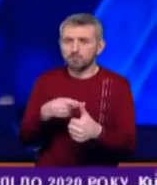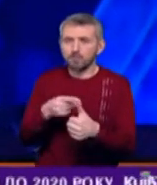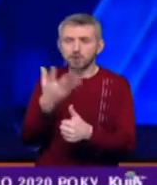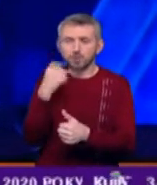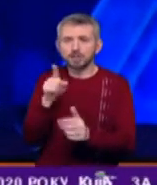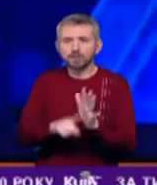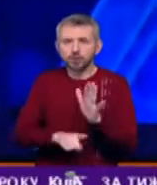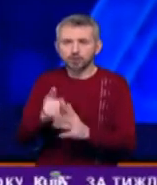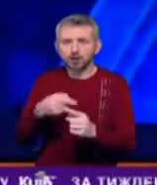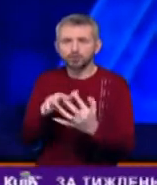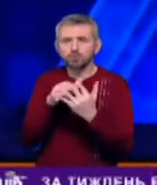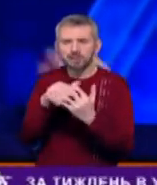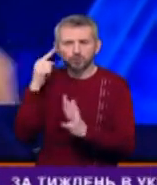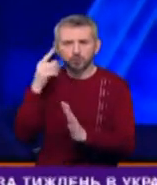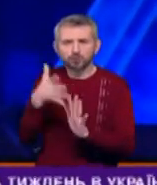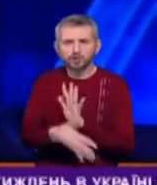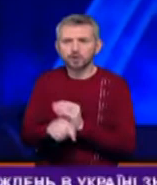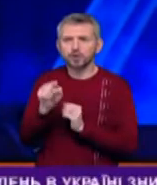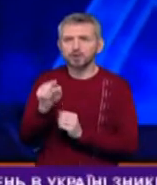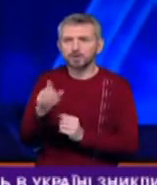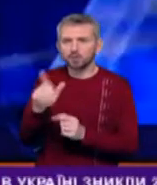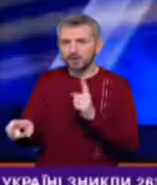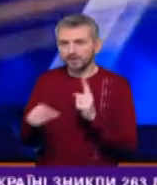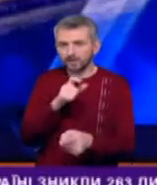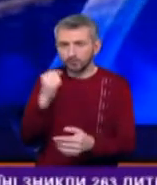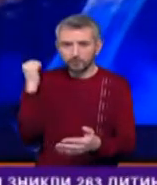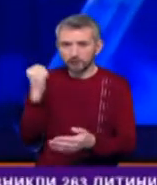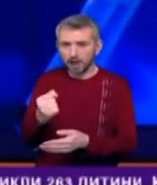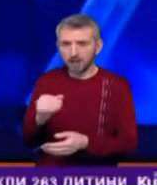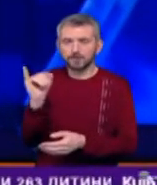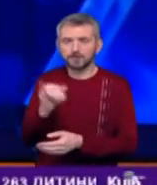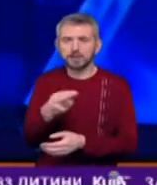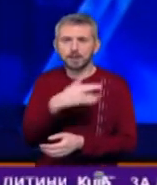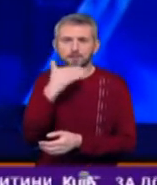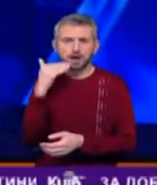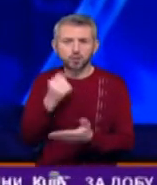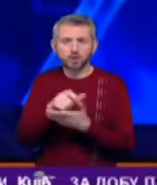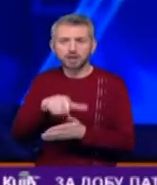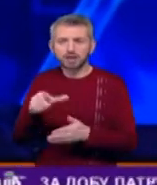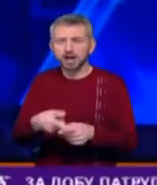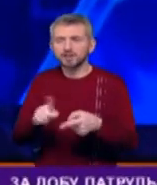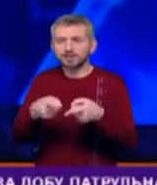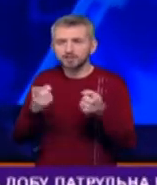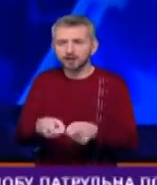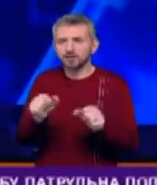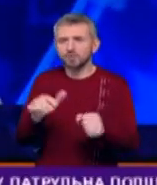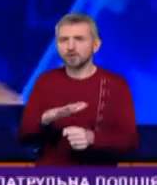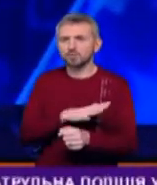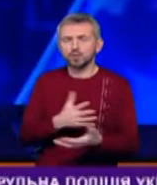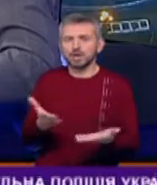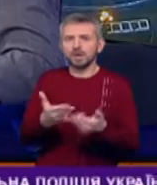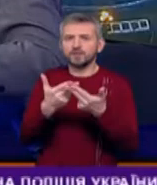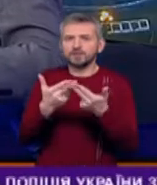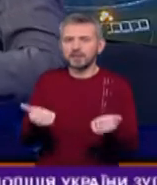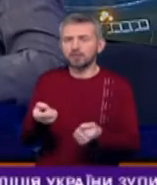ти починаєш цю битву, розумієш, що тобі прийде у відповідь удар. І для багатьох кандидатів це справді може служити певним чином